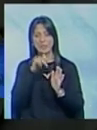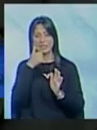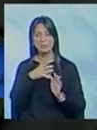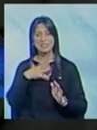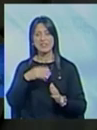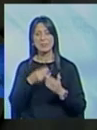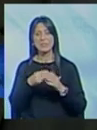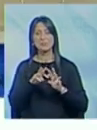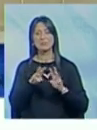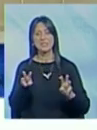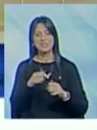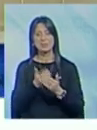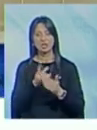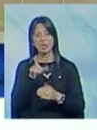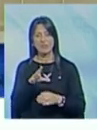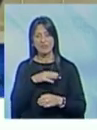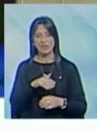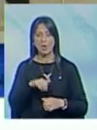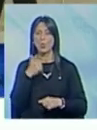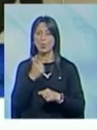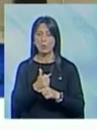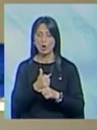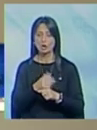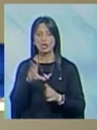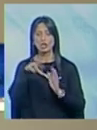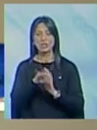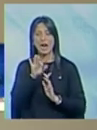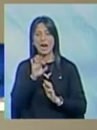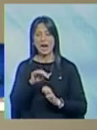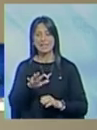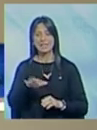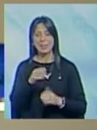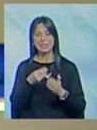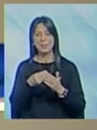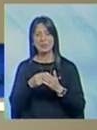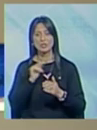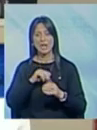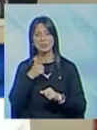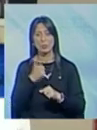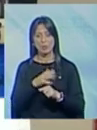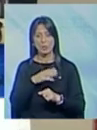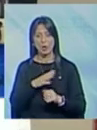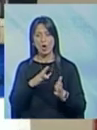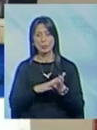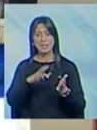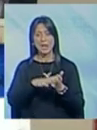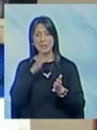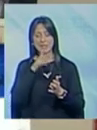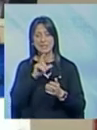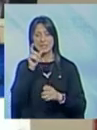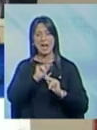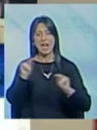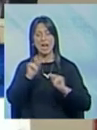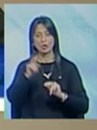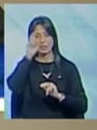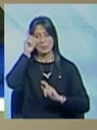იყო საქართველოს ფინანსთა მინისტრის მრჩეველი, აპარატის უფროსი, შიდა ქართლის სამხარეო საფინანსო ადმინისტრაციის უფროსი. 99 წლიდან ლექტორი